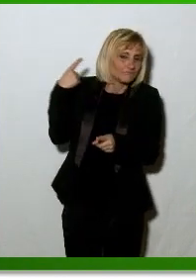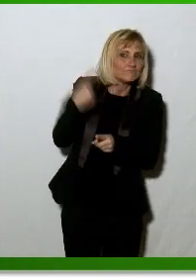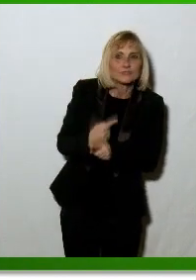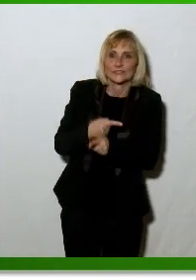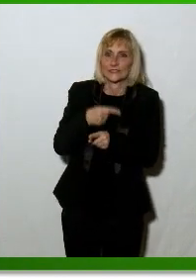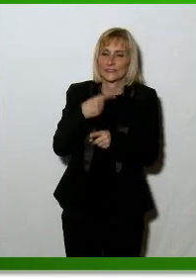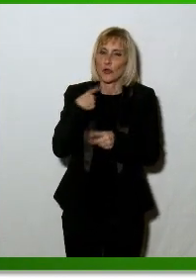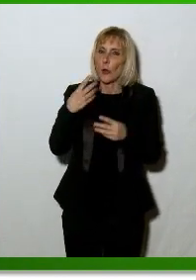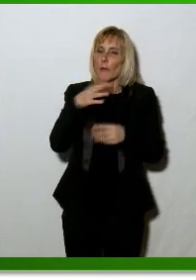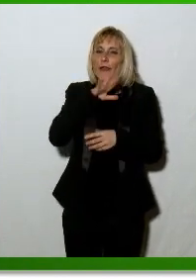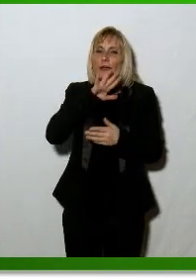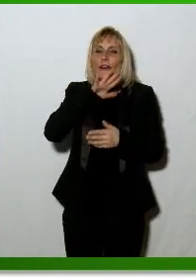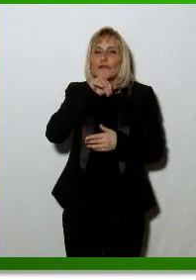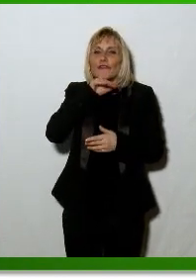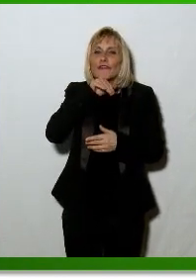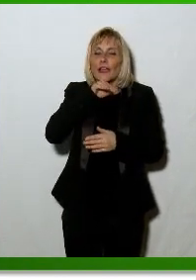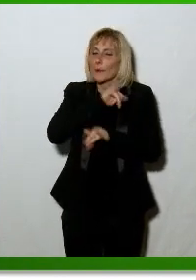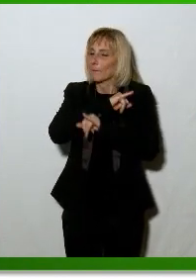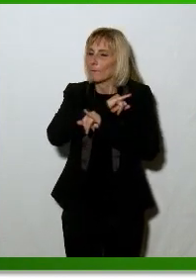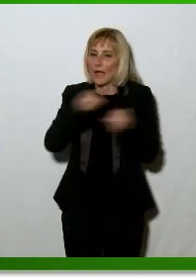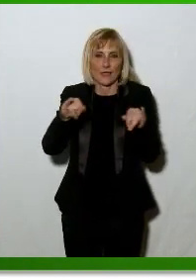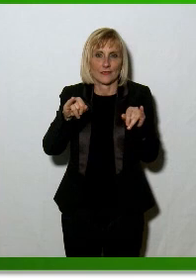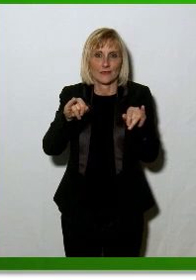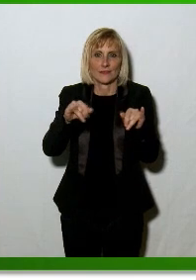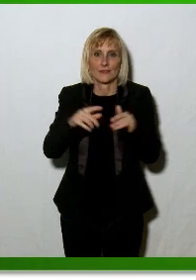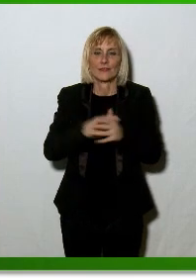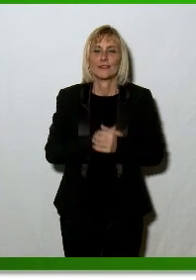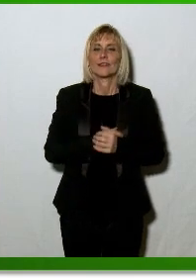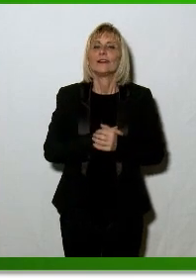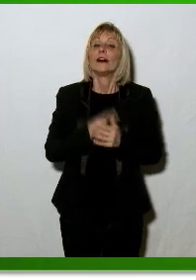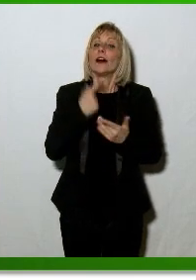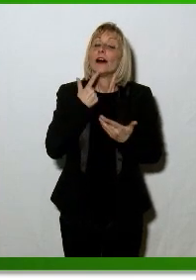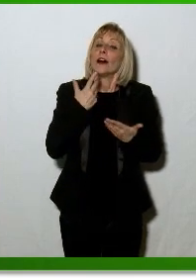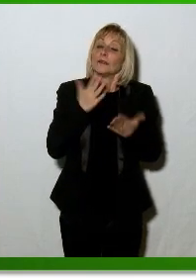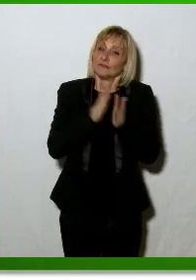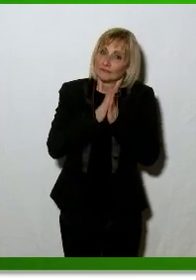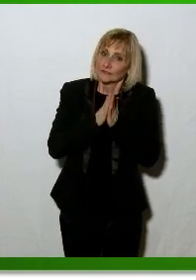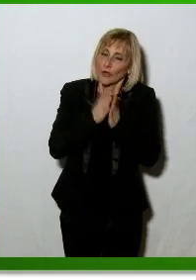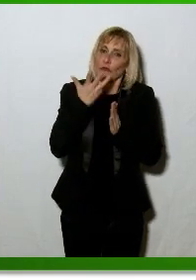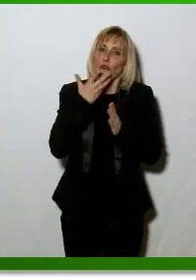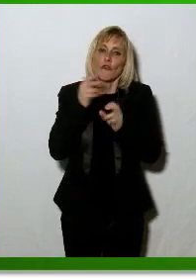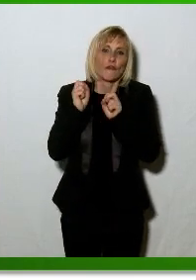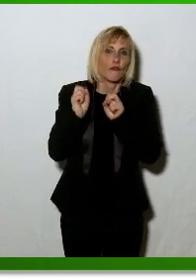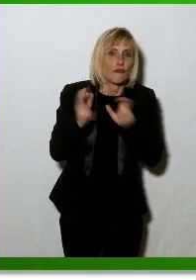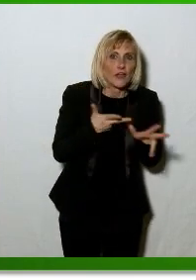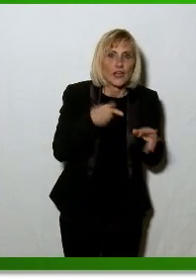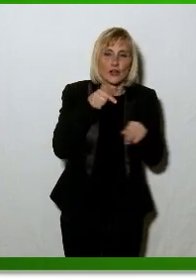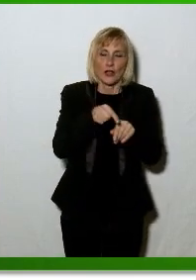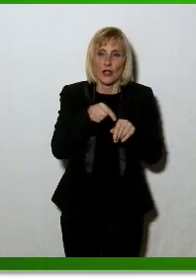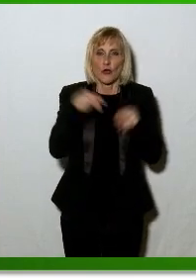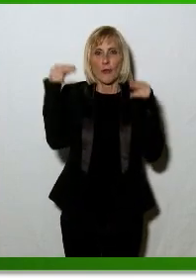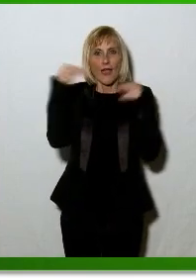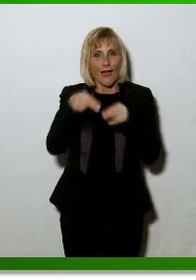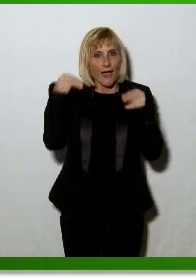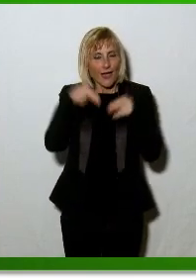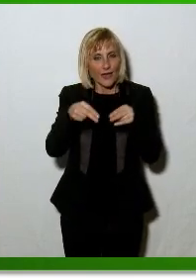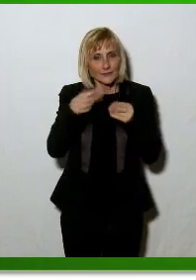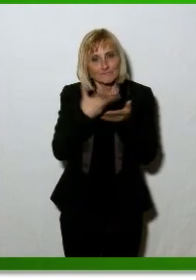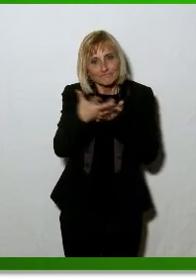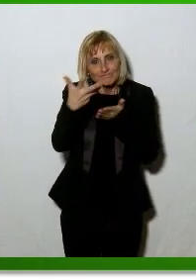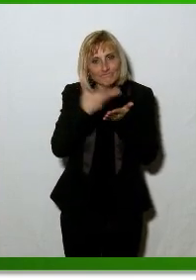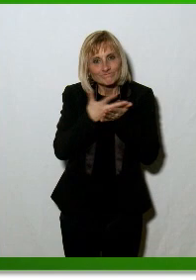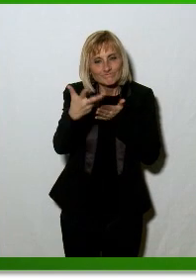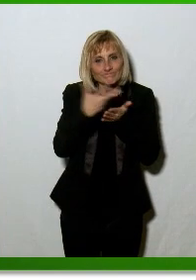mai invecchiare Però consentitemi allora di ripercorrere velocemente questi anni